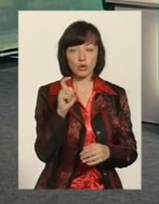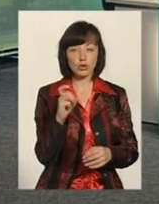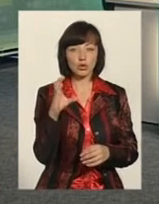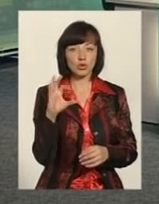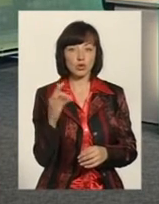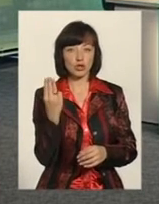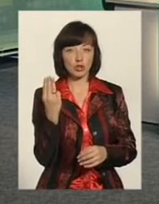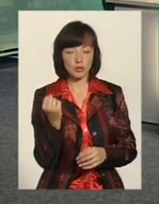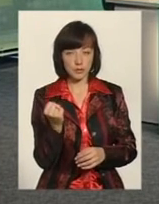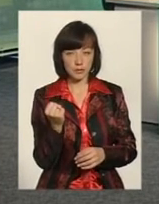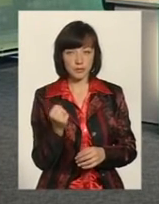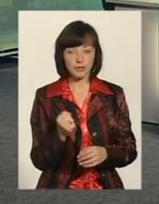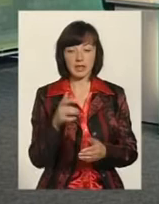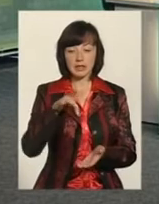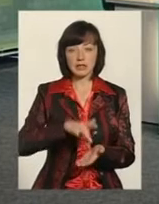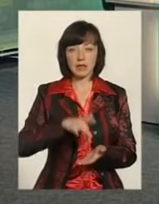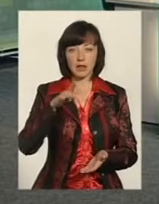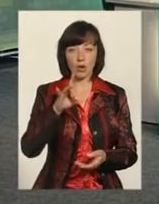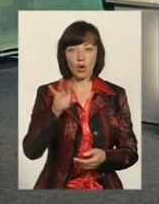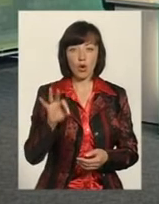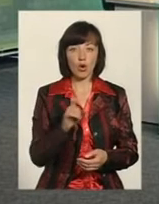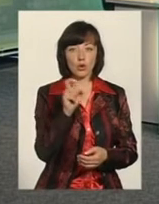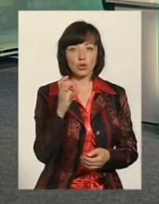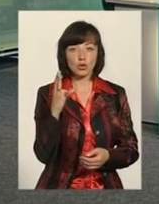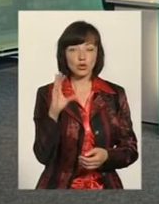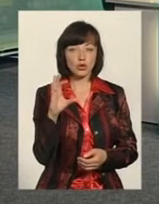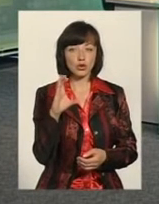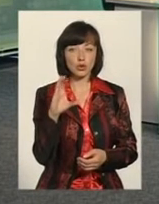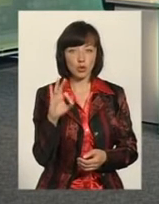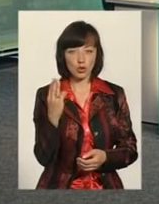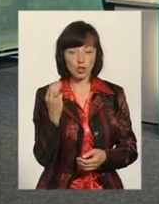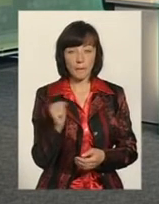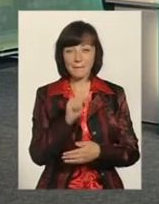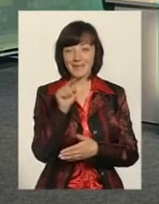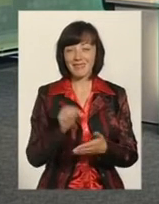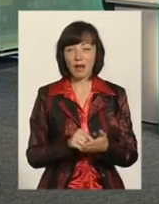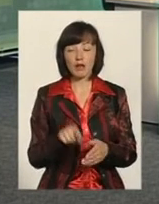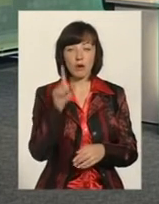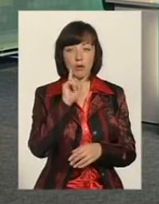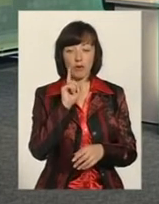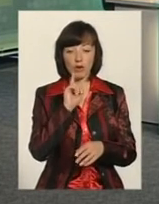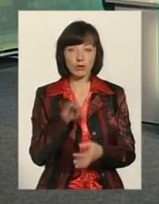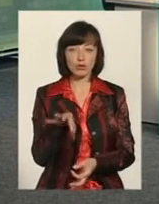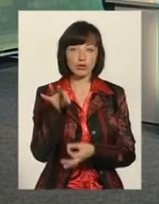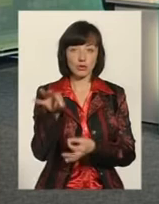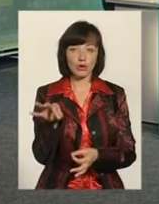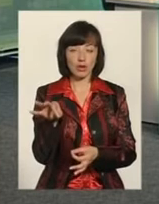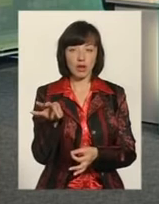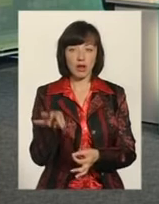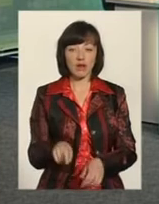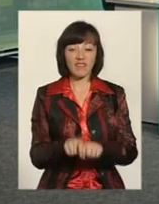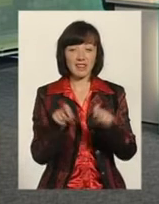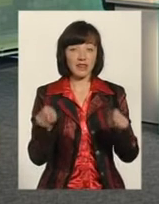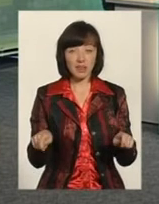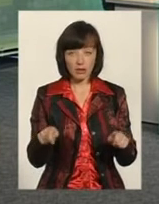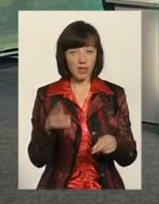Росошанської громади з центром в Росоша. Ну, питання поки що зависло в повітрі, йде судові позови.